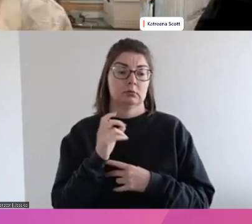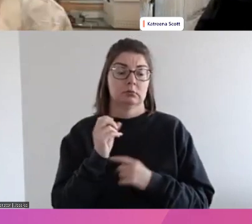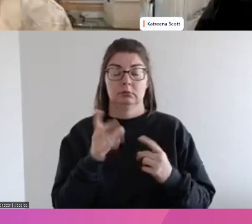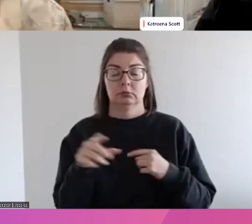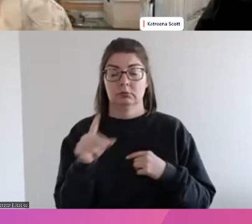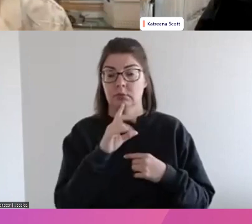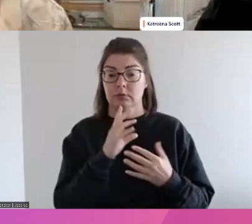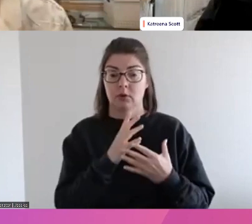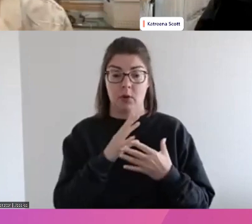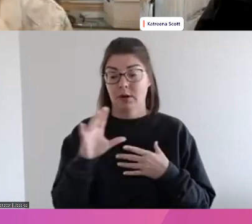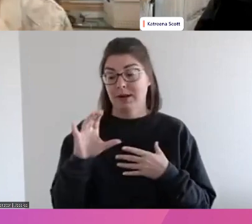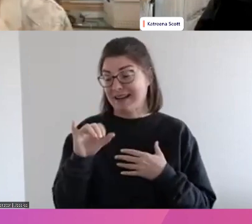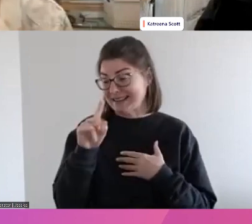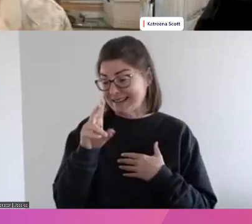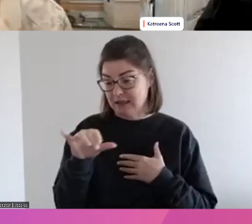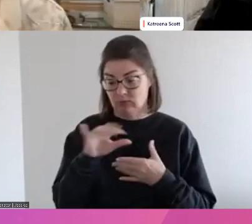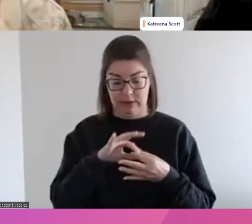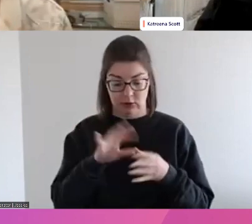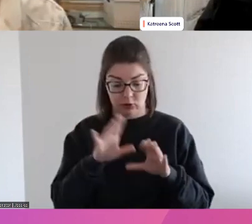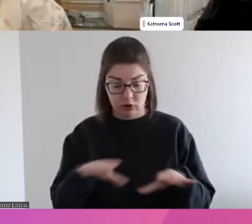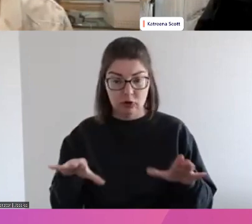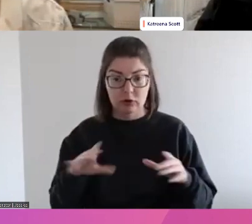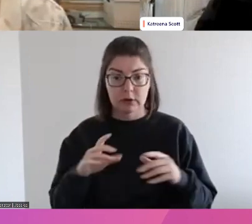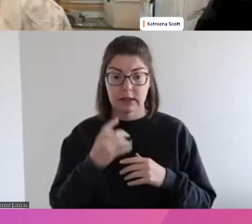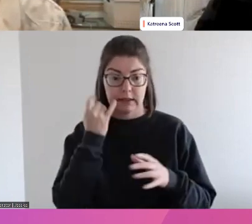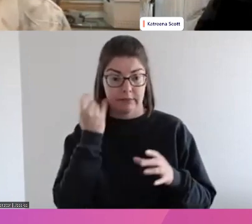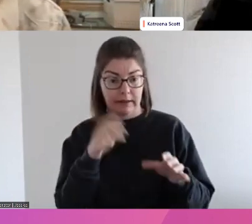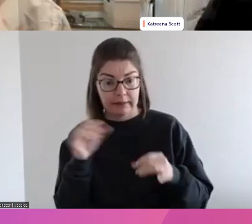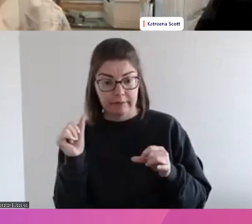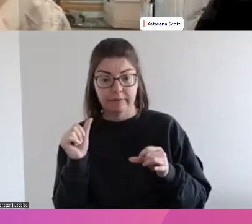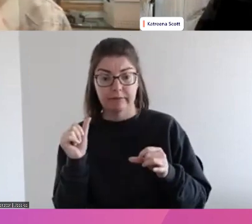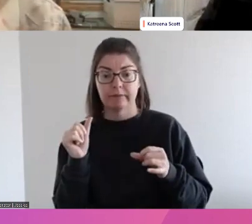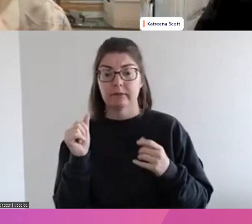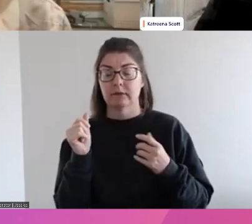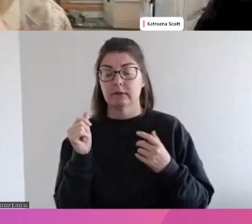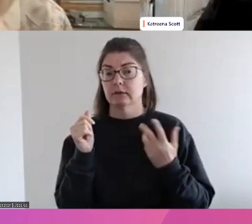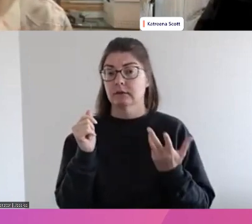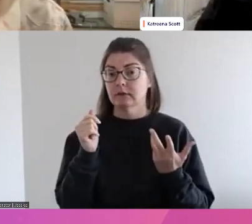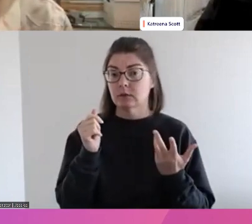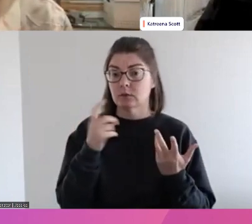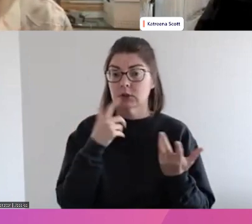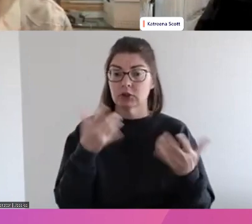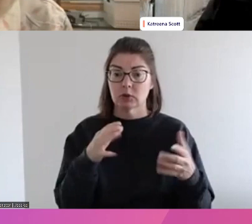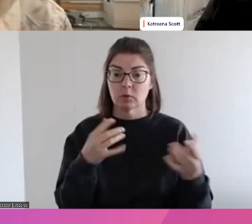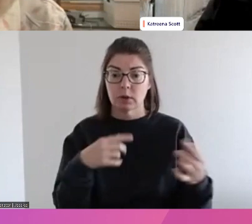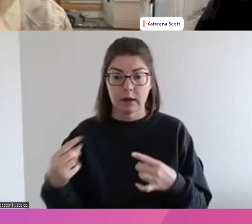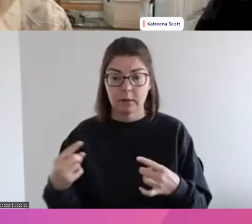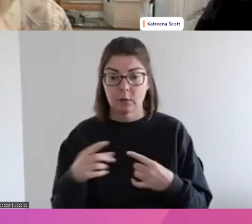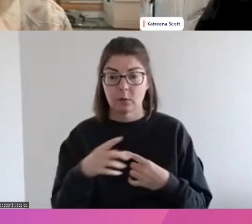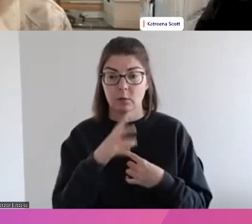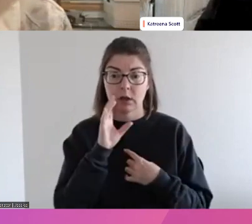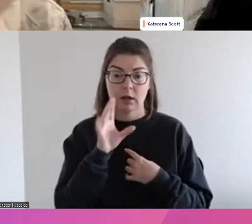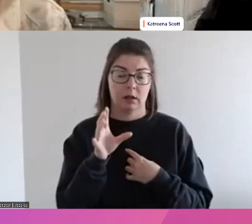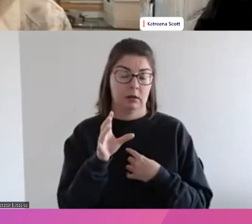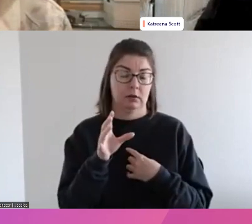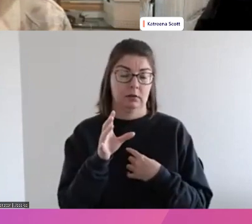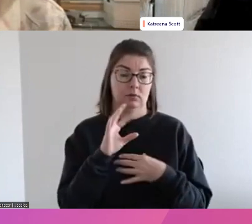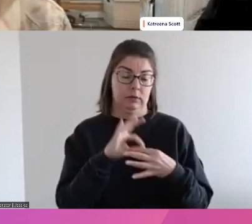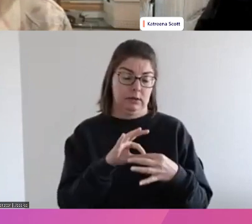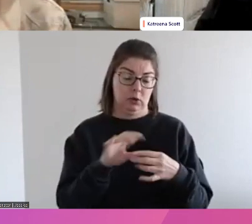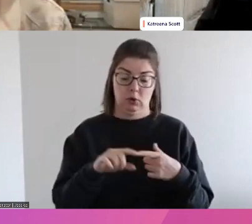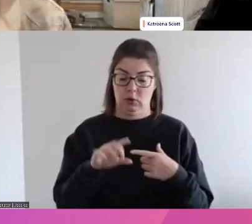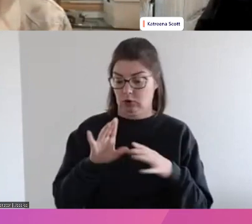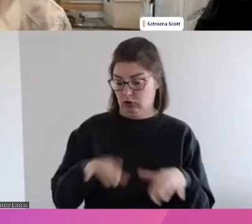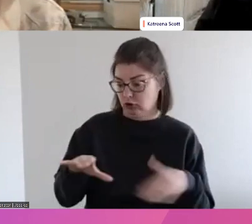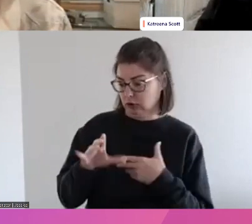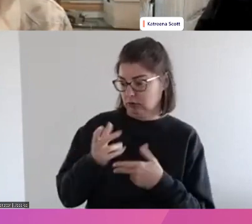exemple des interventions pénales même et criminelles, aussi des questions de garde d'enfants. Par exemple, une femme pourrait poser la question: et